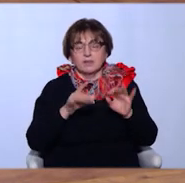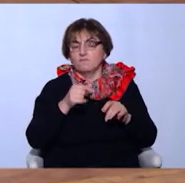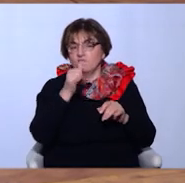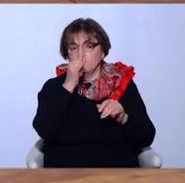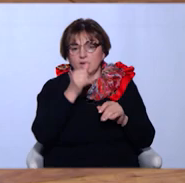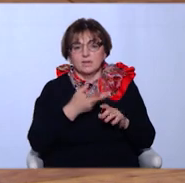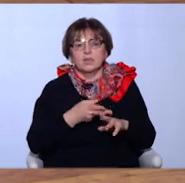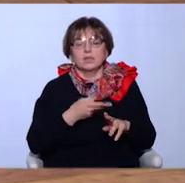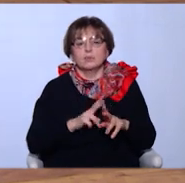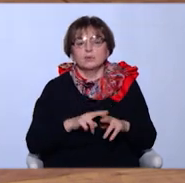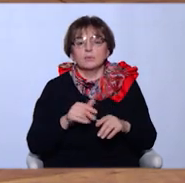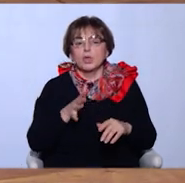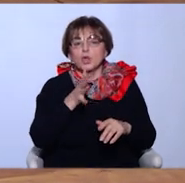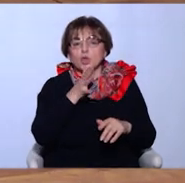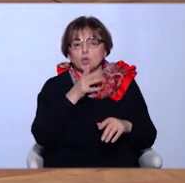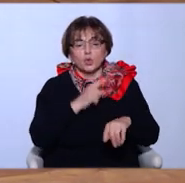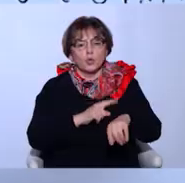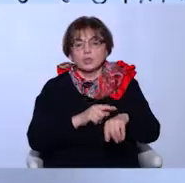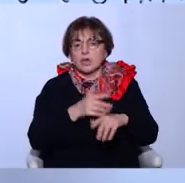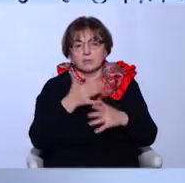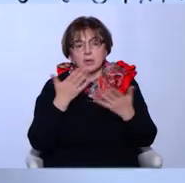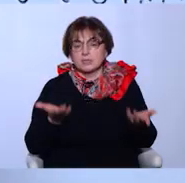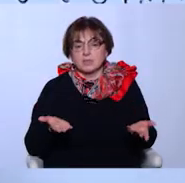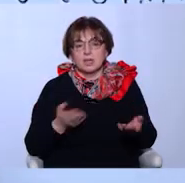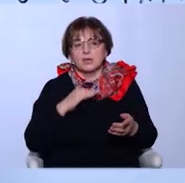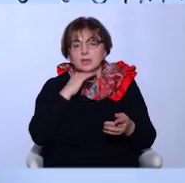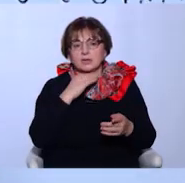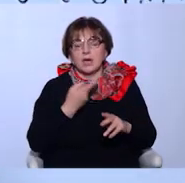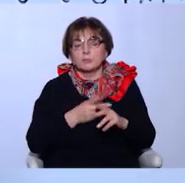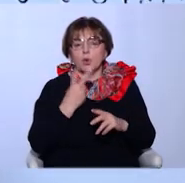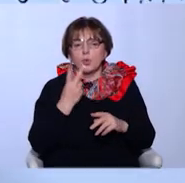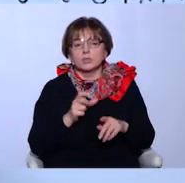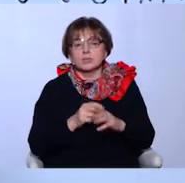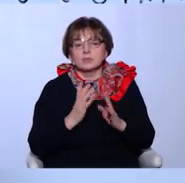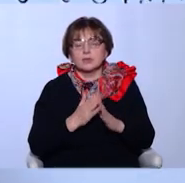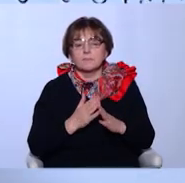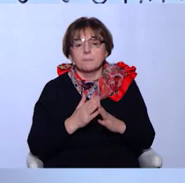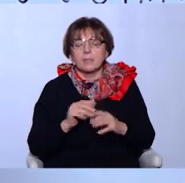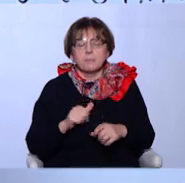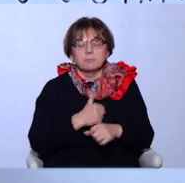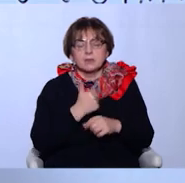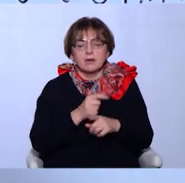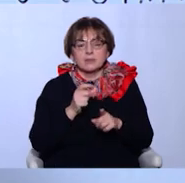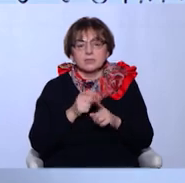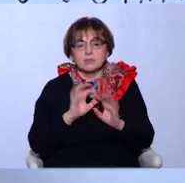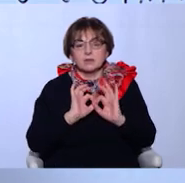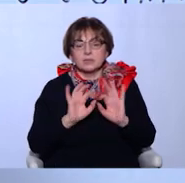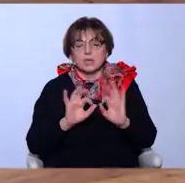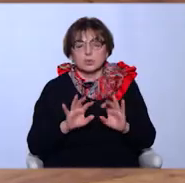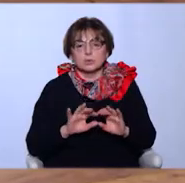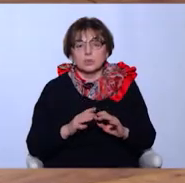რომ არ გვაქვს ამის საკმარისი დრო და ახლა კი ორი ოდე სიტყვით, სანამ მთავარ სათქმელზე